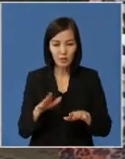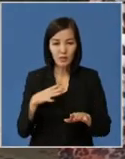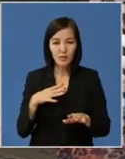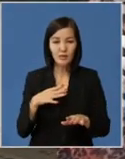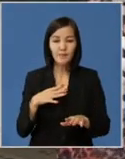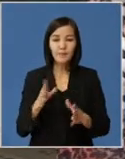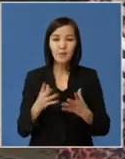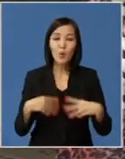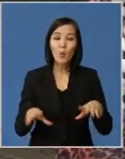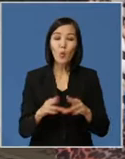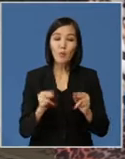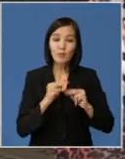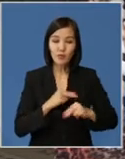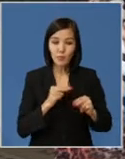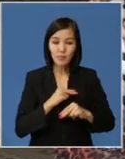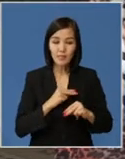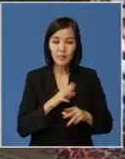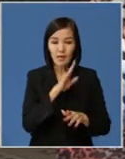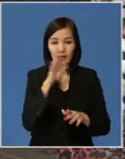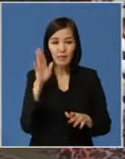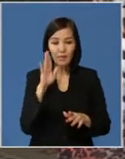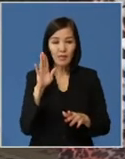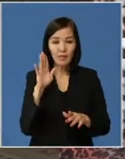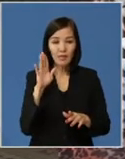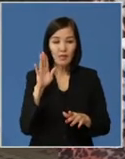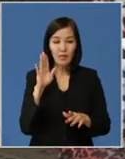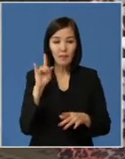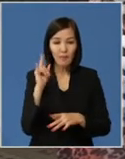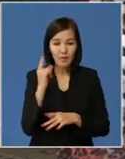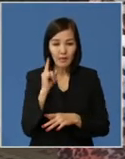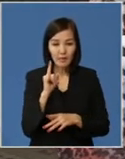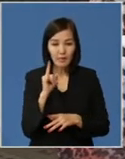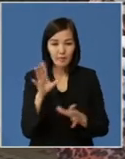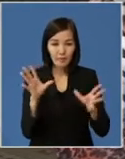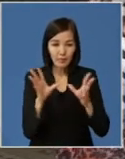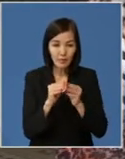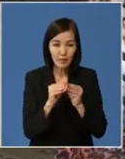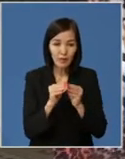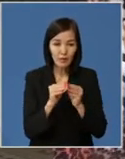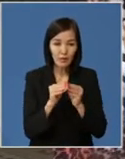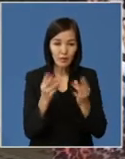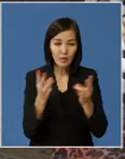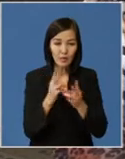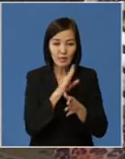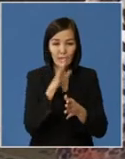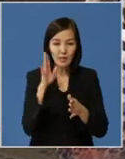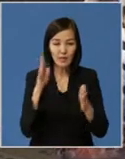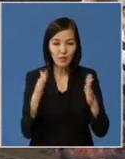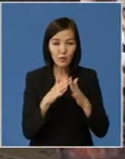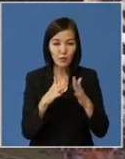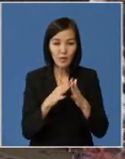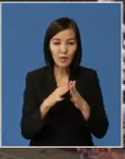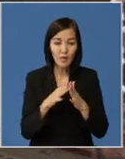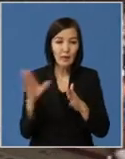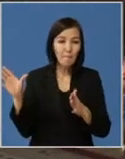ана мен баланы табыстыру, баланы үйінде жанұяда алып қалу. Осы аналар үйінде біз